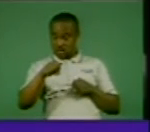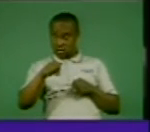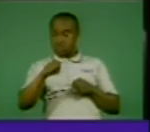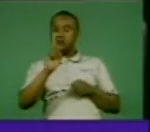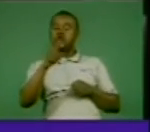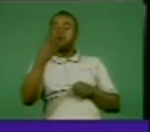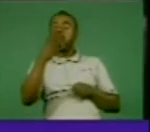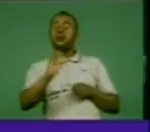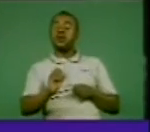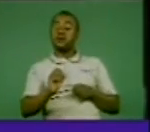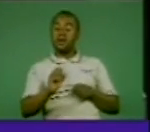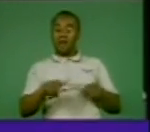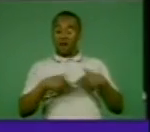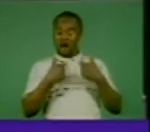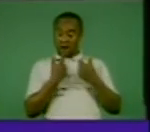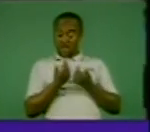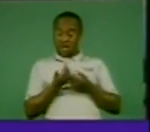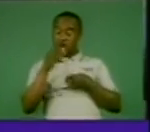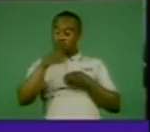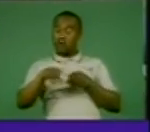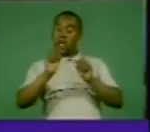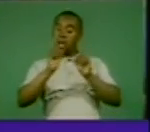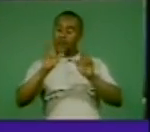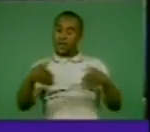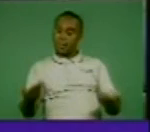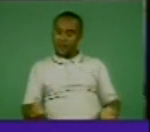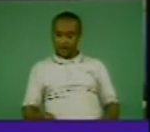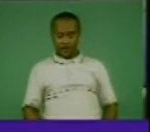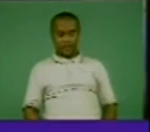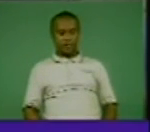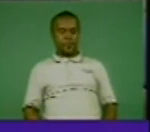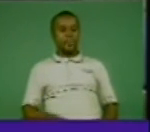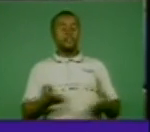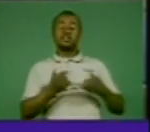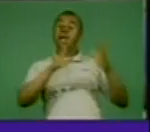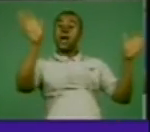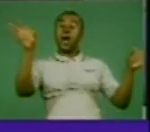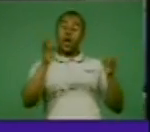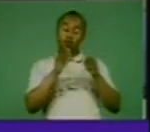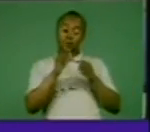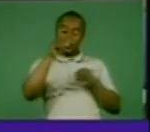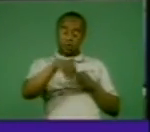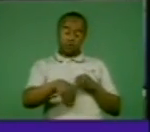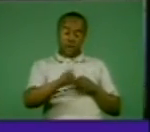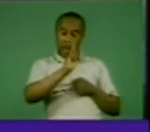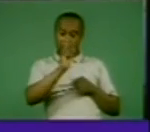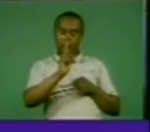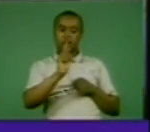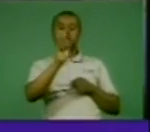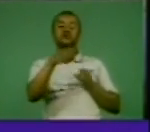Hapakuwa na kura ya hapana. Kura za hapana jumla zilikuwa ni kura 7 kwenye ibara